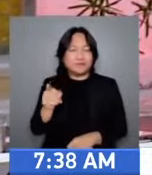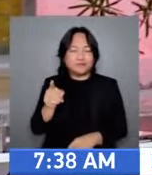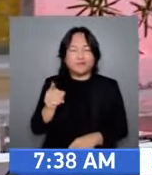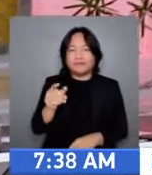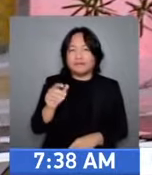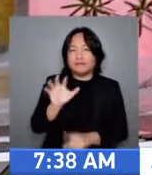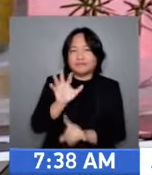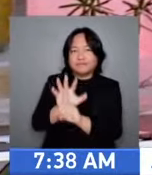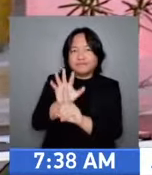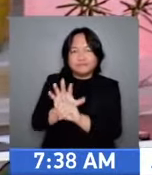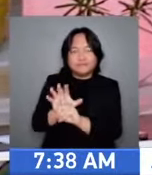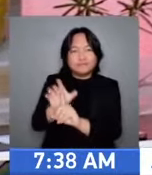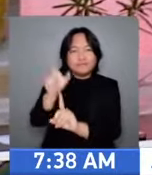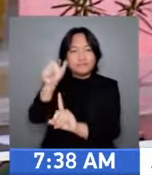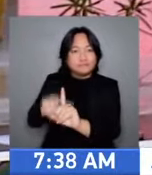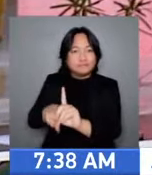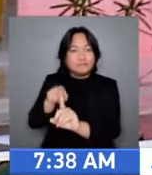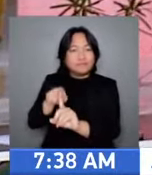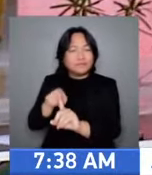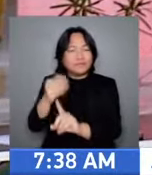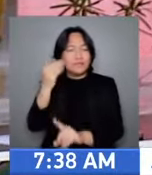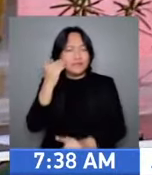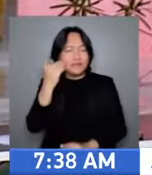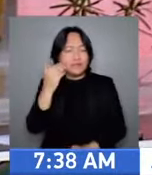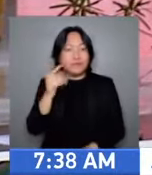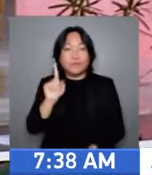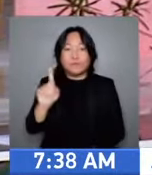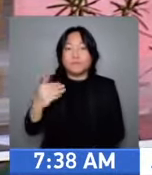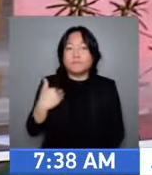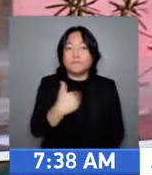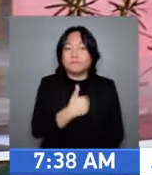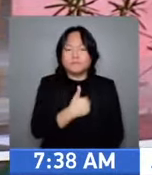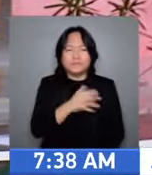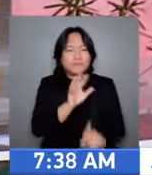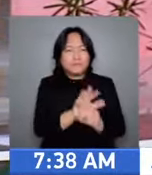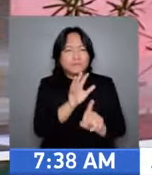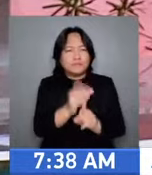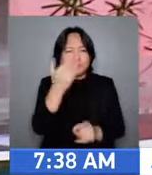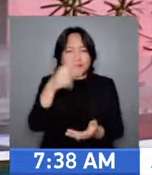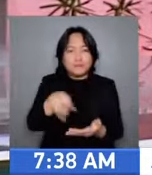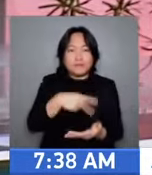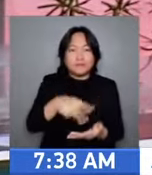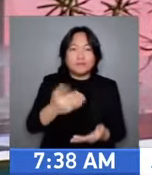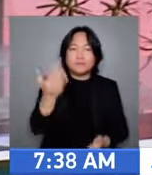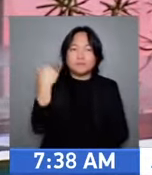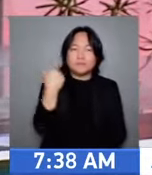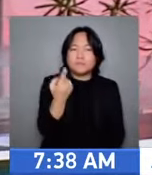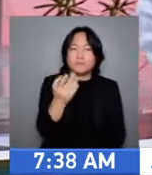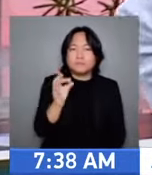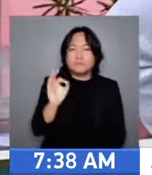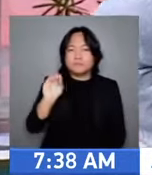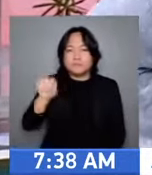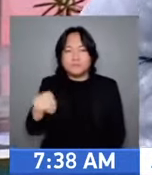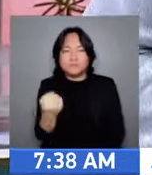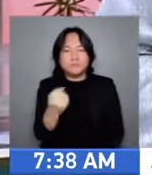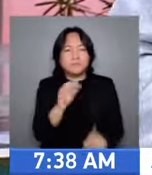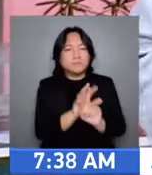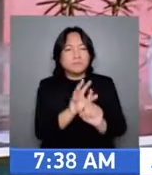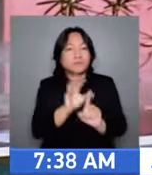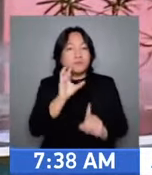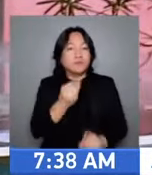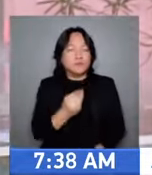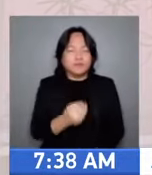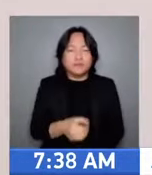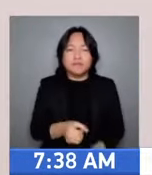po siya sa membro ng one of the most iconic dance groups noong 90s. Ladies and gentlemen, mga kapuso, ito po ang Street Boys! Yun, no?